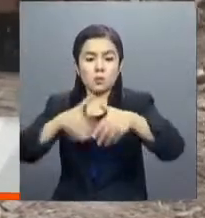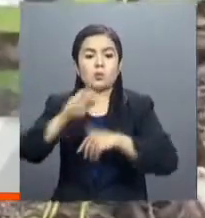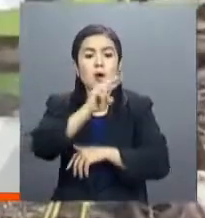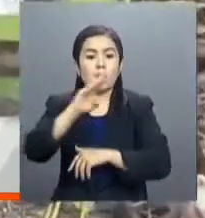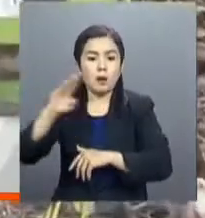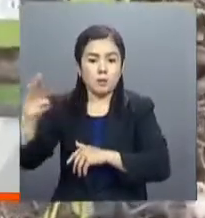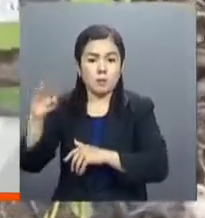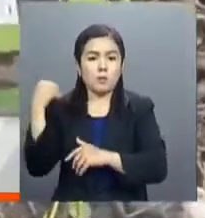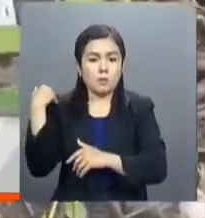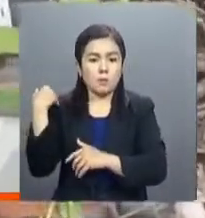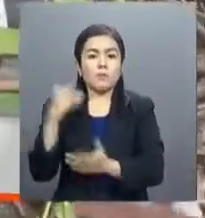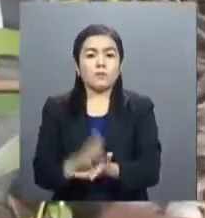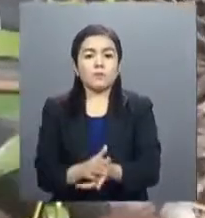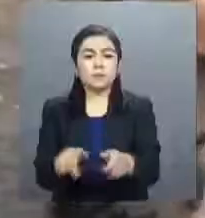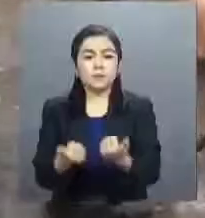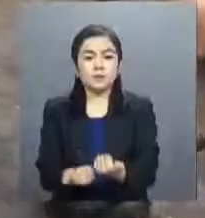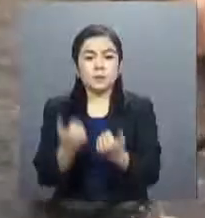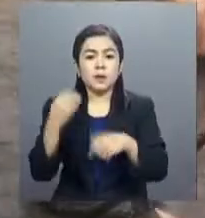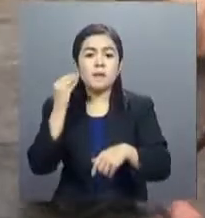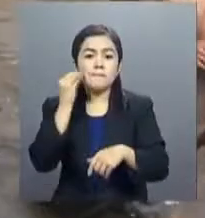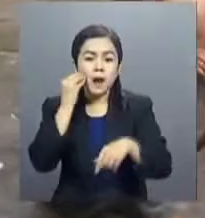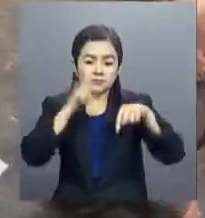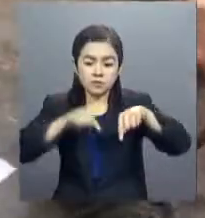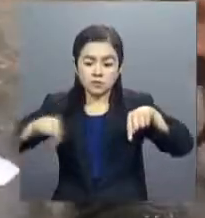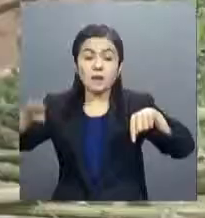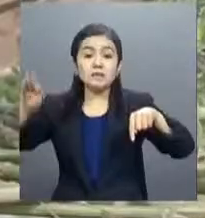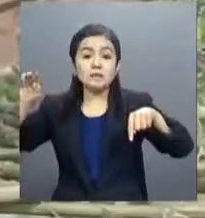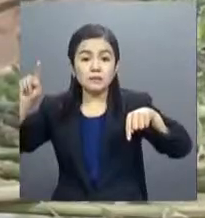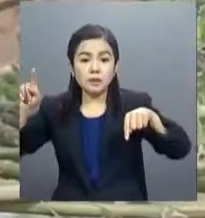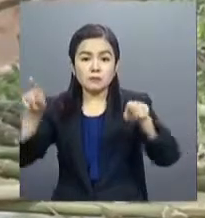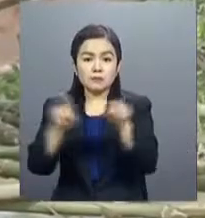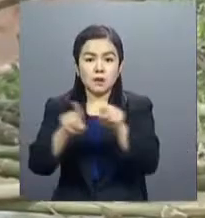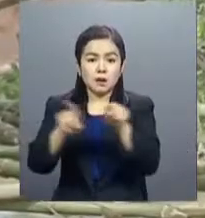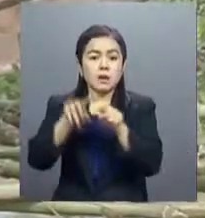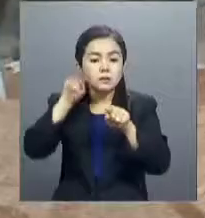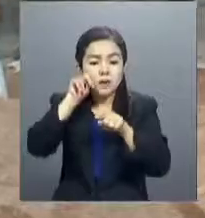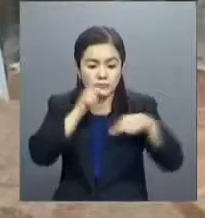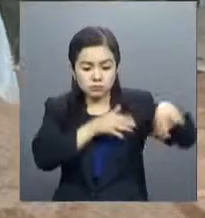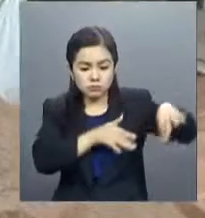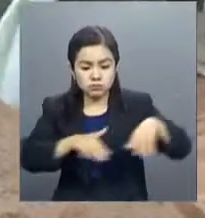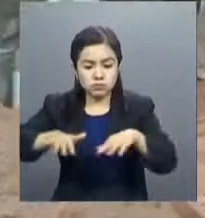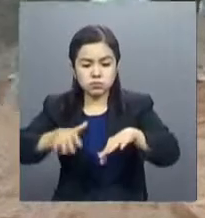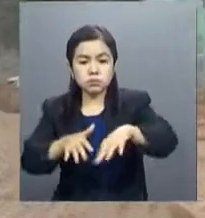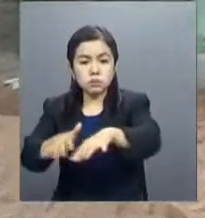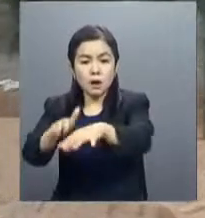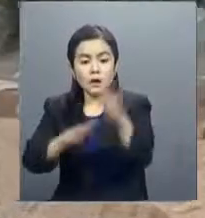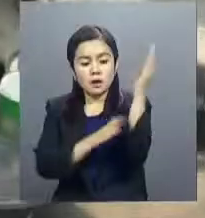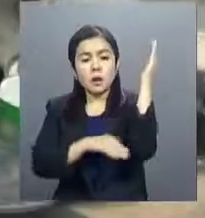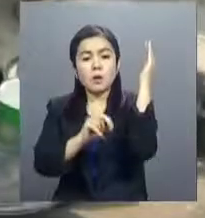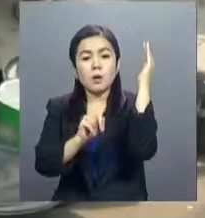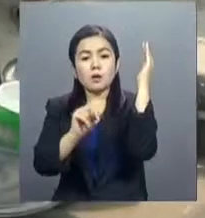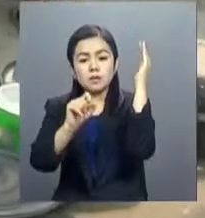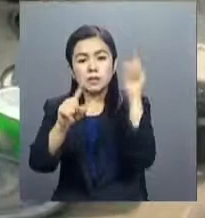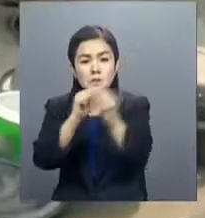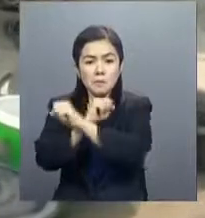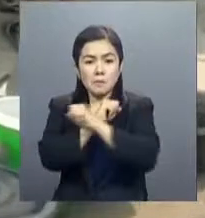จ่ายให้กับประชาชนรวมทั้งหมด 41จุดลำคลองสายหลักสำหรับการผลิตน้ำประปาของเทศบาลนครนครศรีธรรมราชเพื่อป้อง